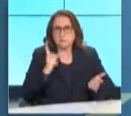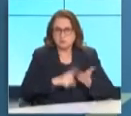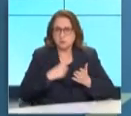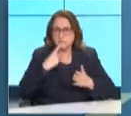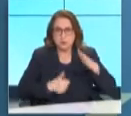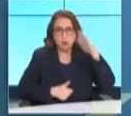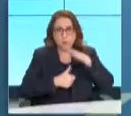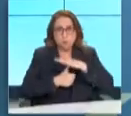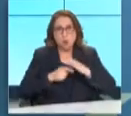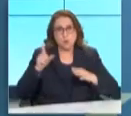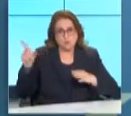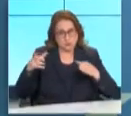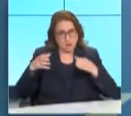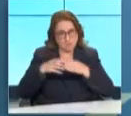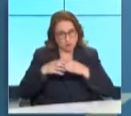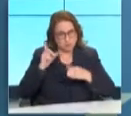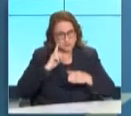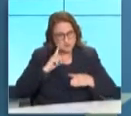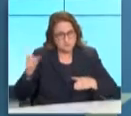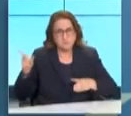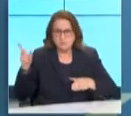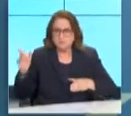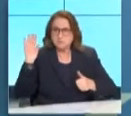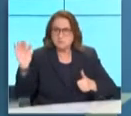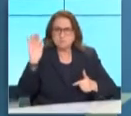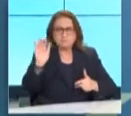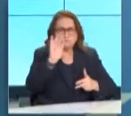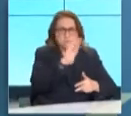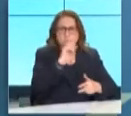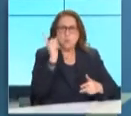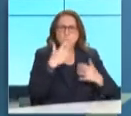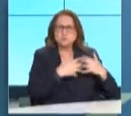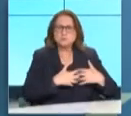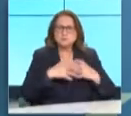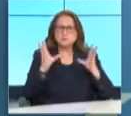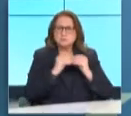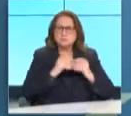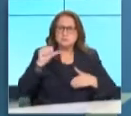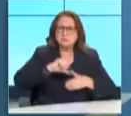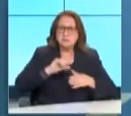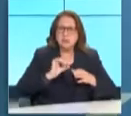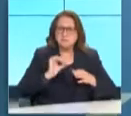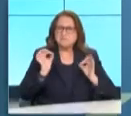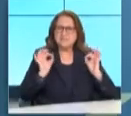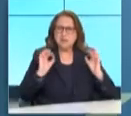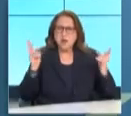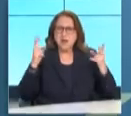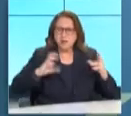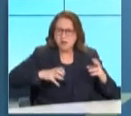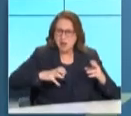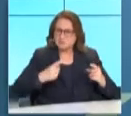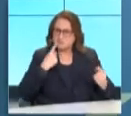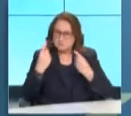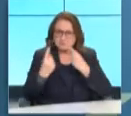όλους τους σημαντικούς παίκτες της αγοράς και να προτείνει λύσεις, παρεμβάσεις, μέσα στις οποίες επιλογές είναι και η επιλογή ενός